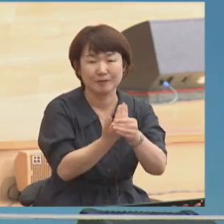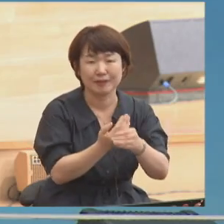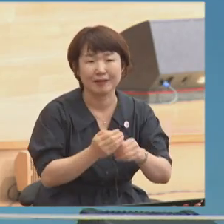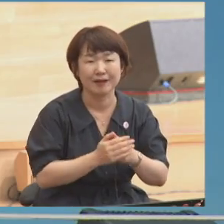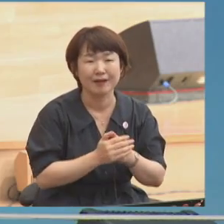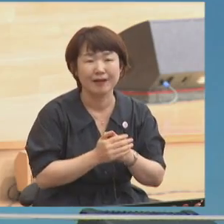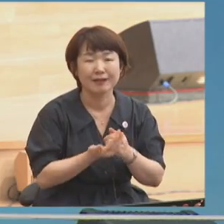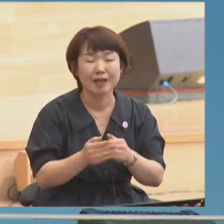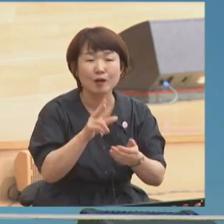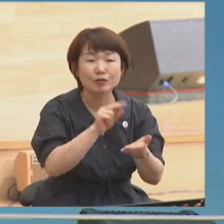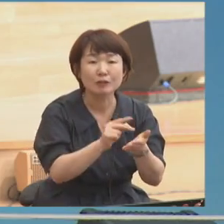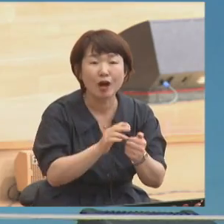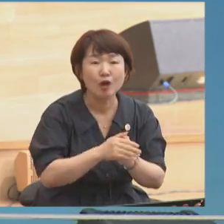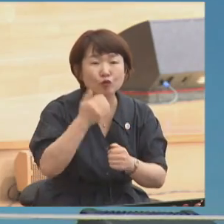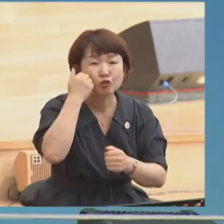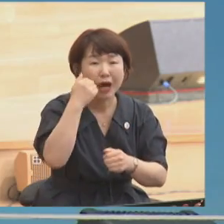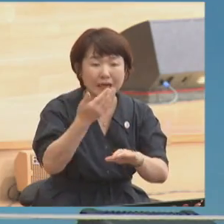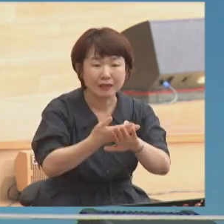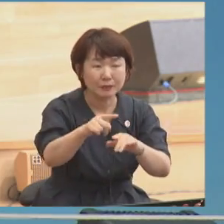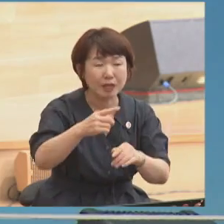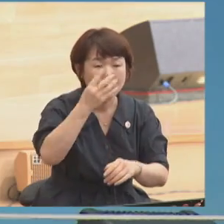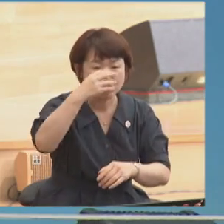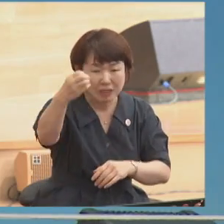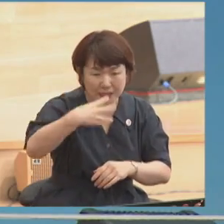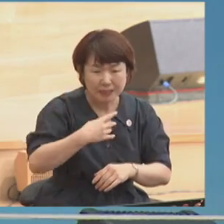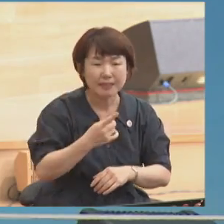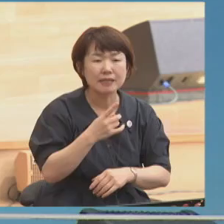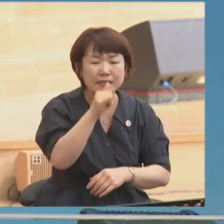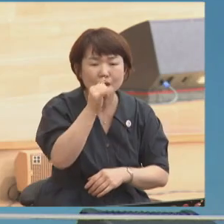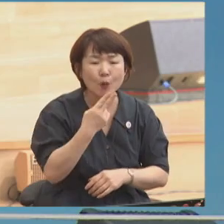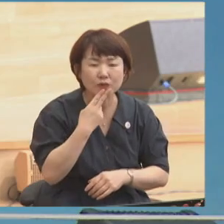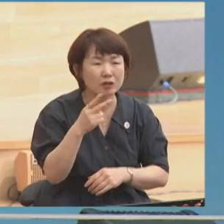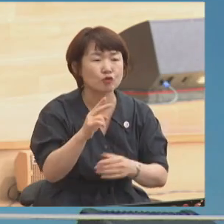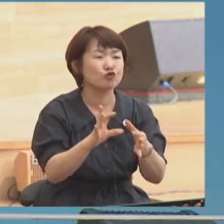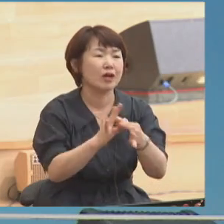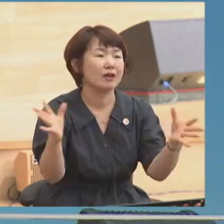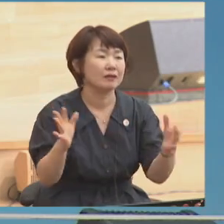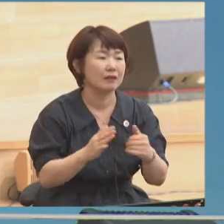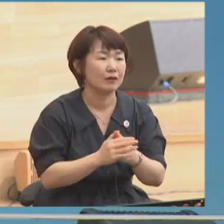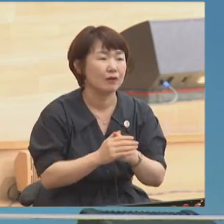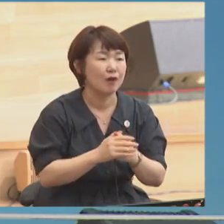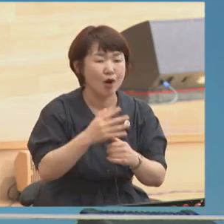뭐냐, 누가 나를 실제로 무시했느냐 안 했냐, 그건 하나도 안 중요해.